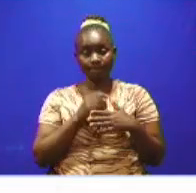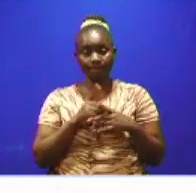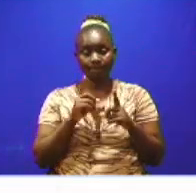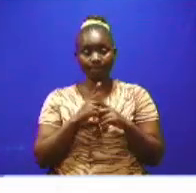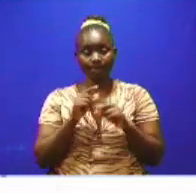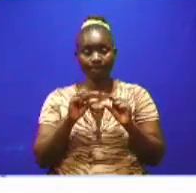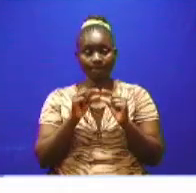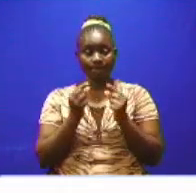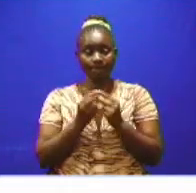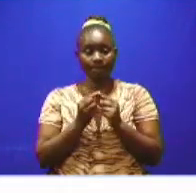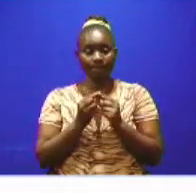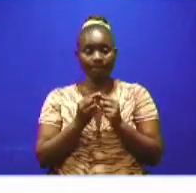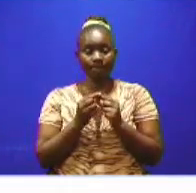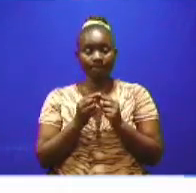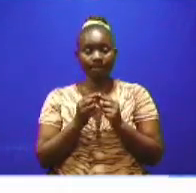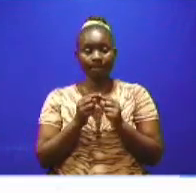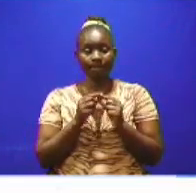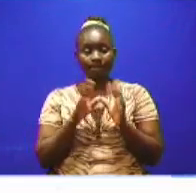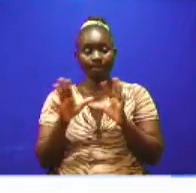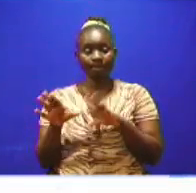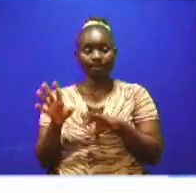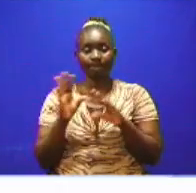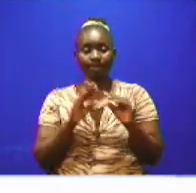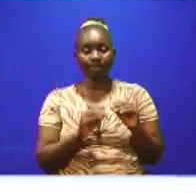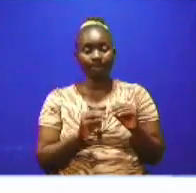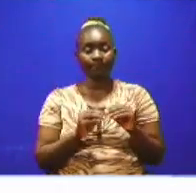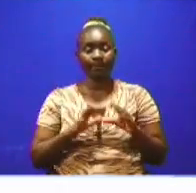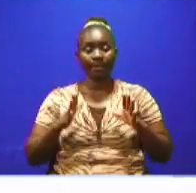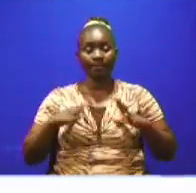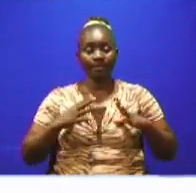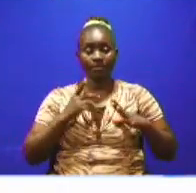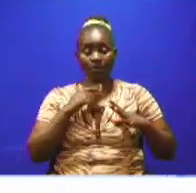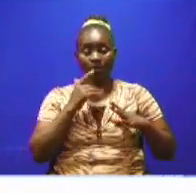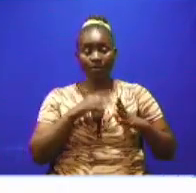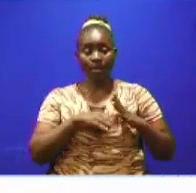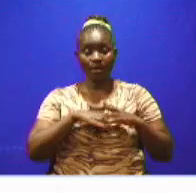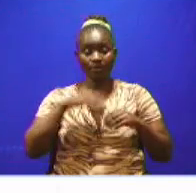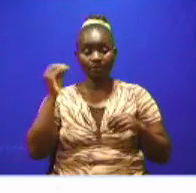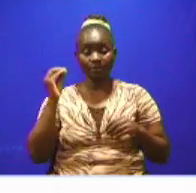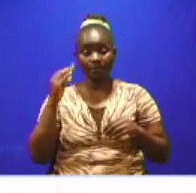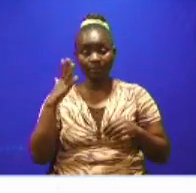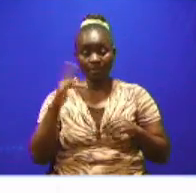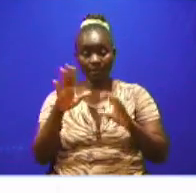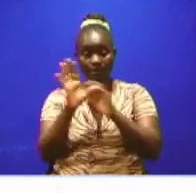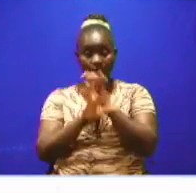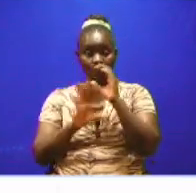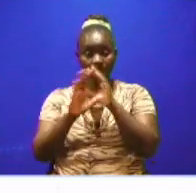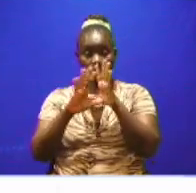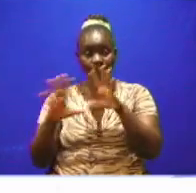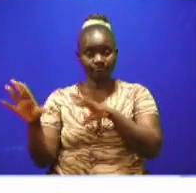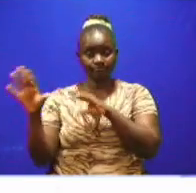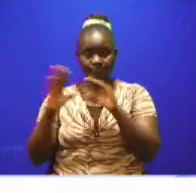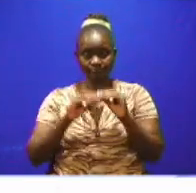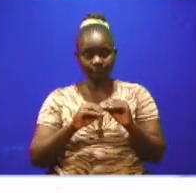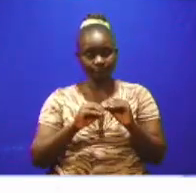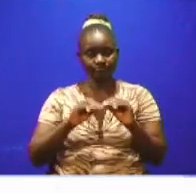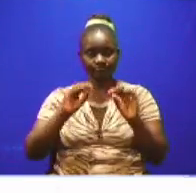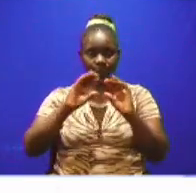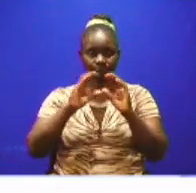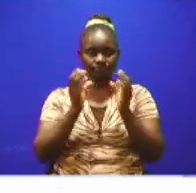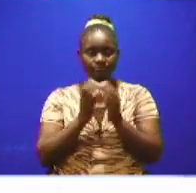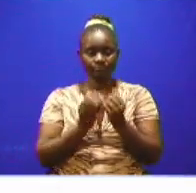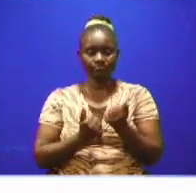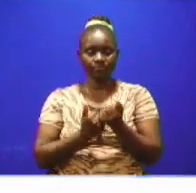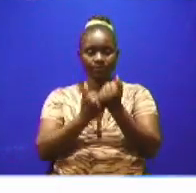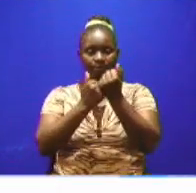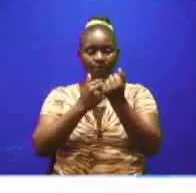chakete egere kwirenia abantu walitokale isiko. Toirania wocha se community elia tusapote